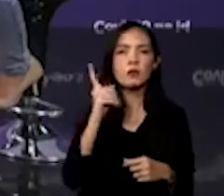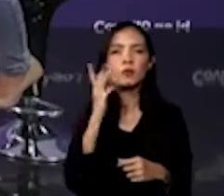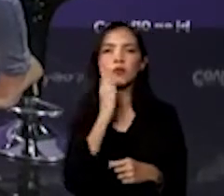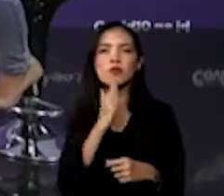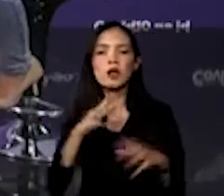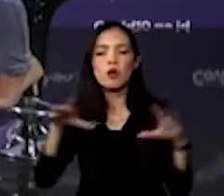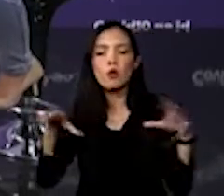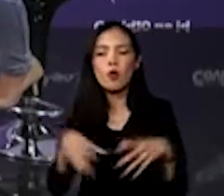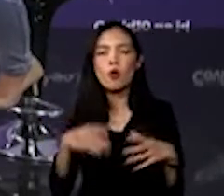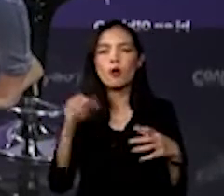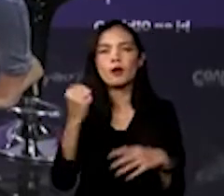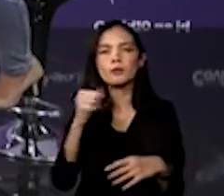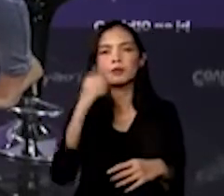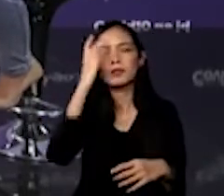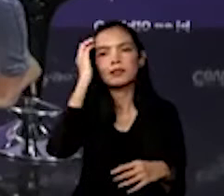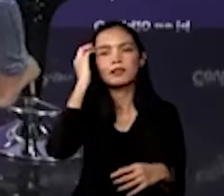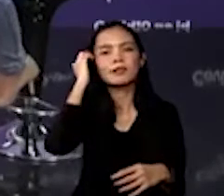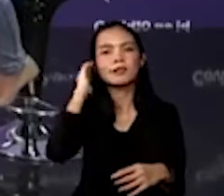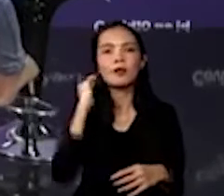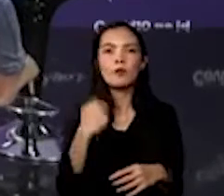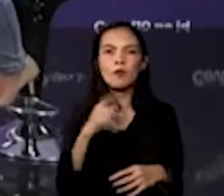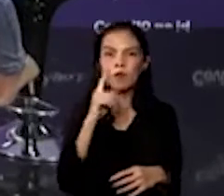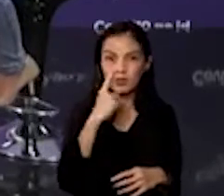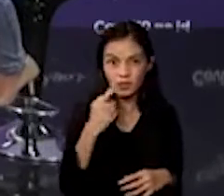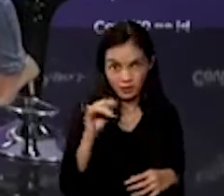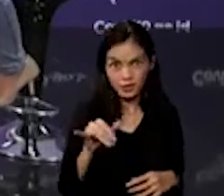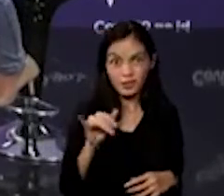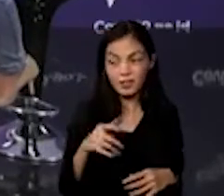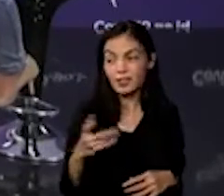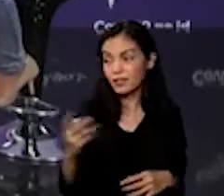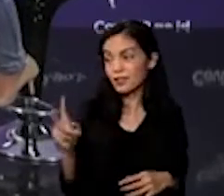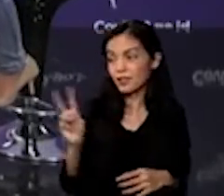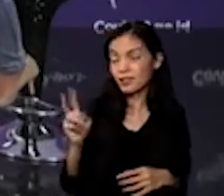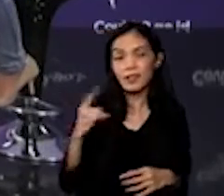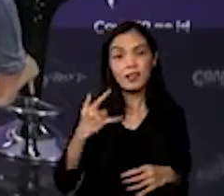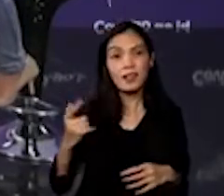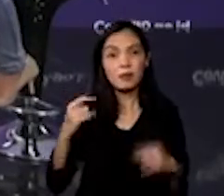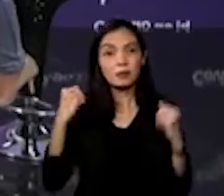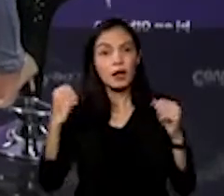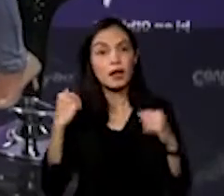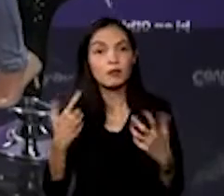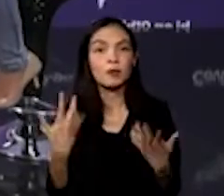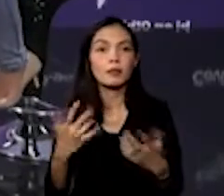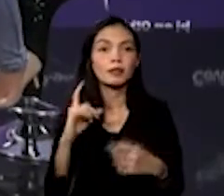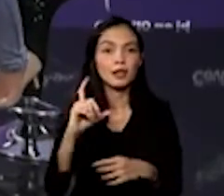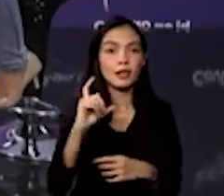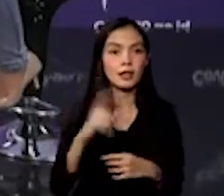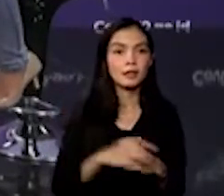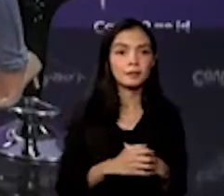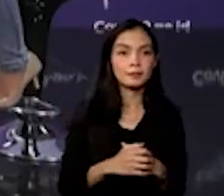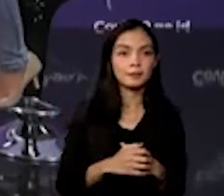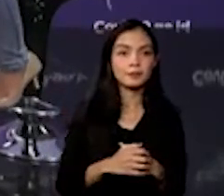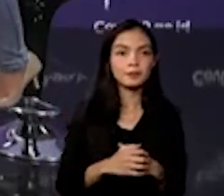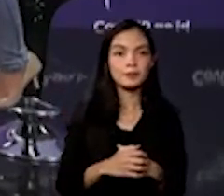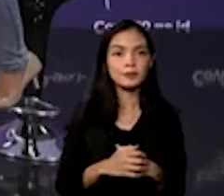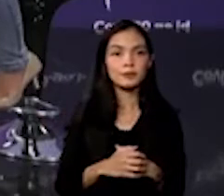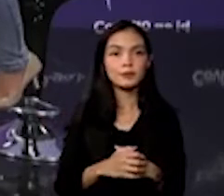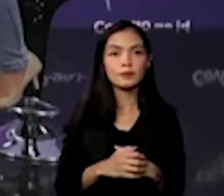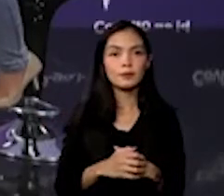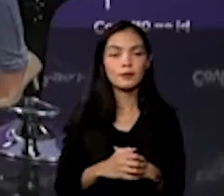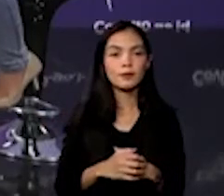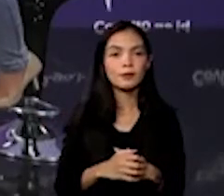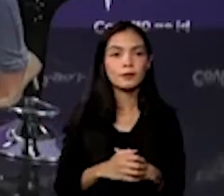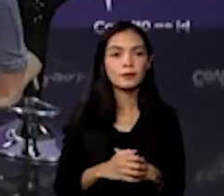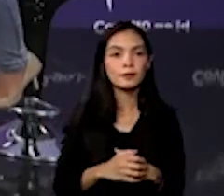ya jadi kayaknya bosan enggak sih Nah kamu gimana tuh tetap mempertahankan semangat kamu untuk berkreasi gimana Maulana sama Idris